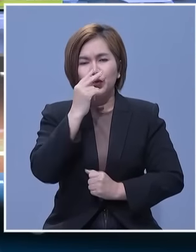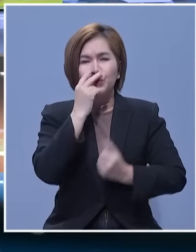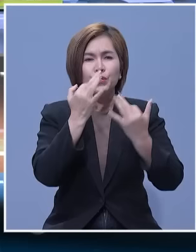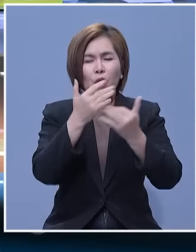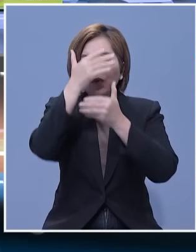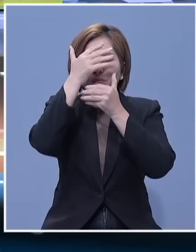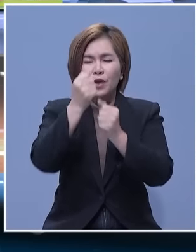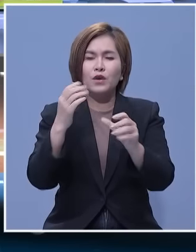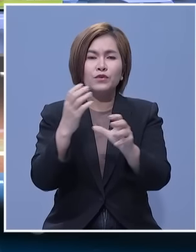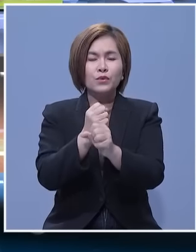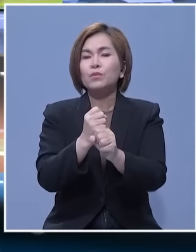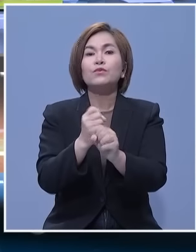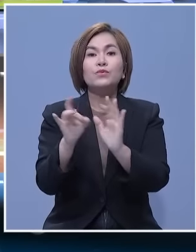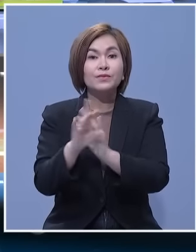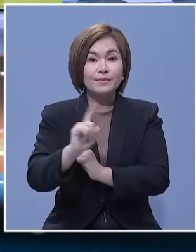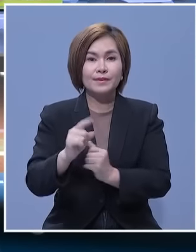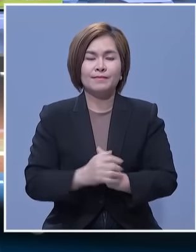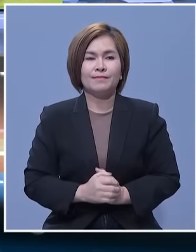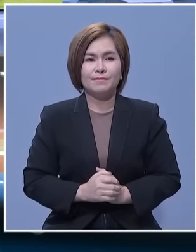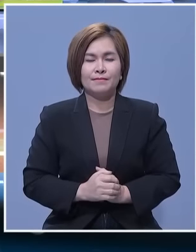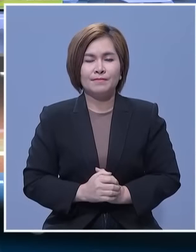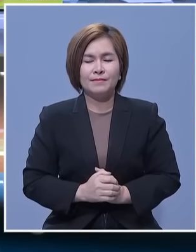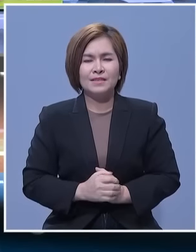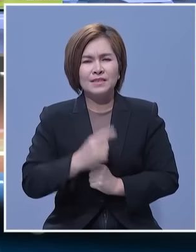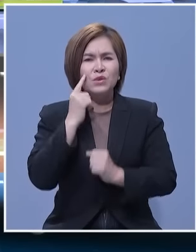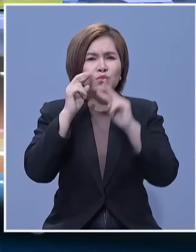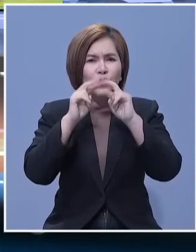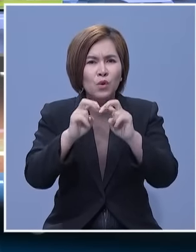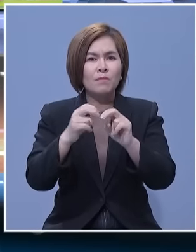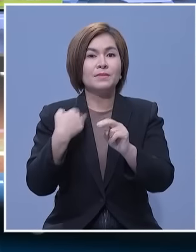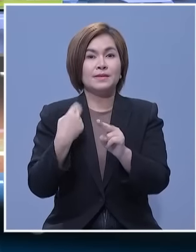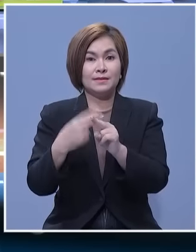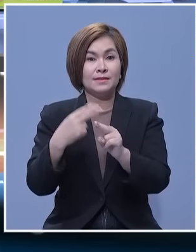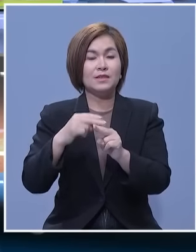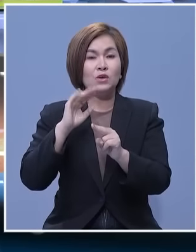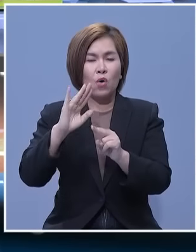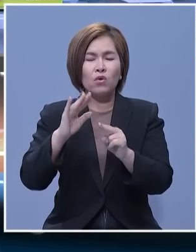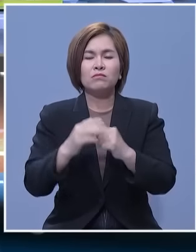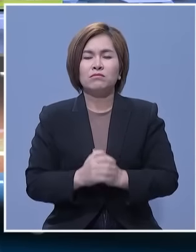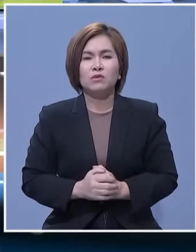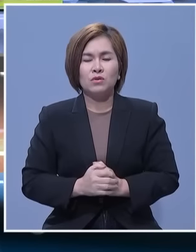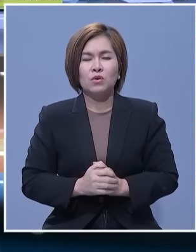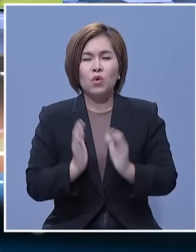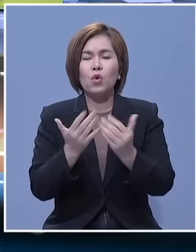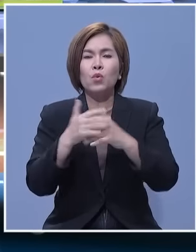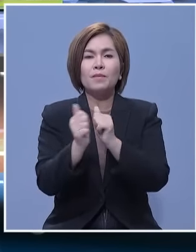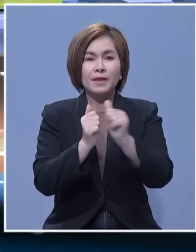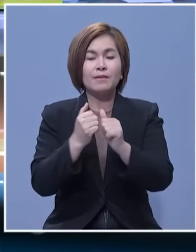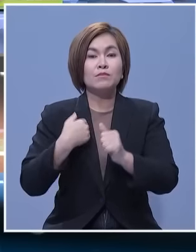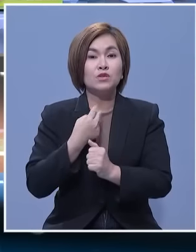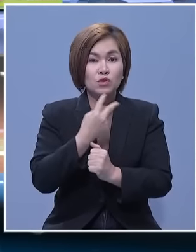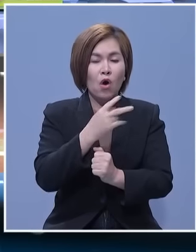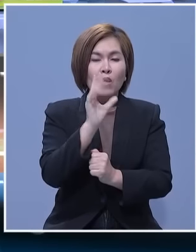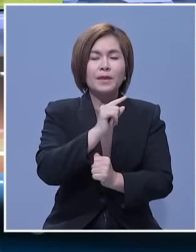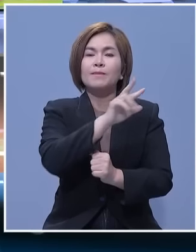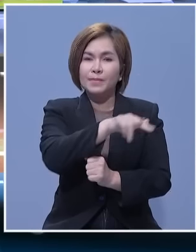ใจนะว่าจะเป็นยังไงย้ำอีกครั้งว่าคุณไพศาลวิเคราะห์ว่าจะมีชื่อแคนดิเดตลงงชิงตำแหน่ง 2ท่านคุณชัยเกษม